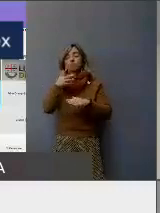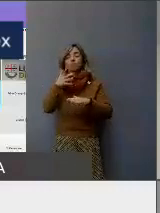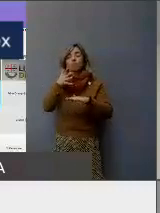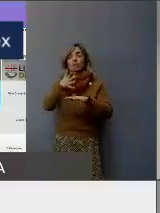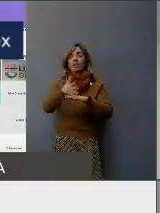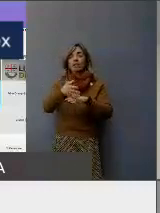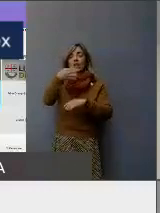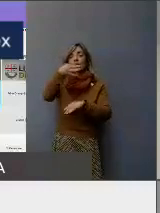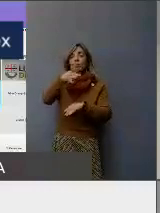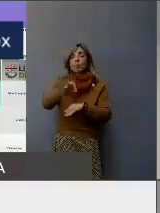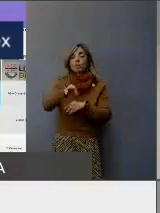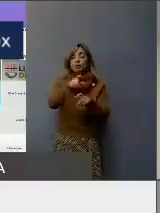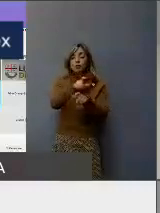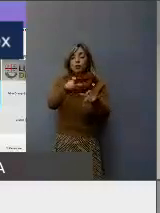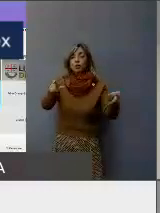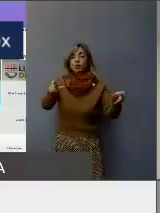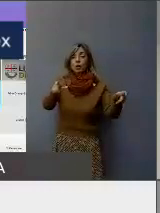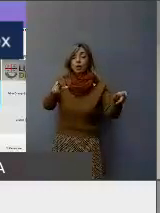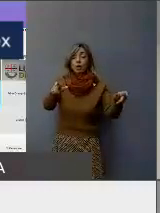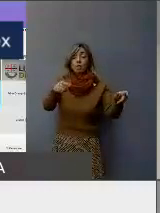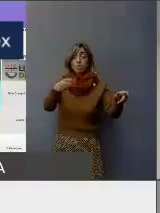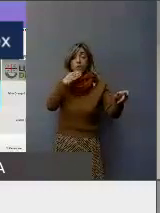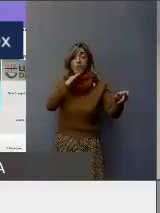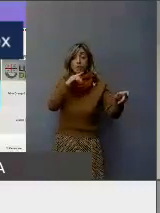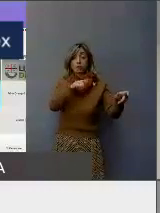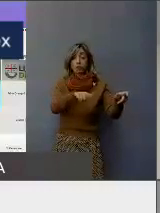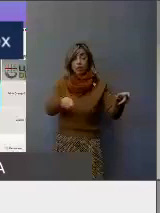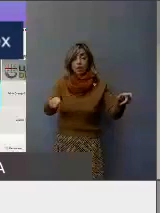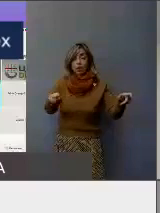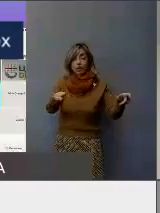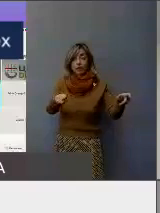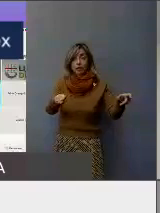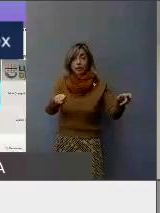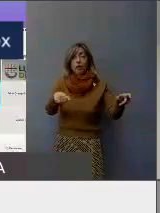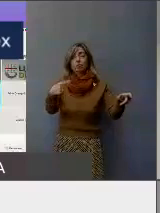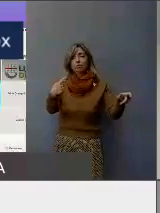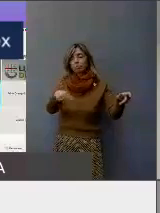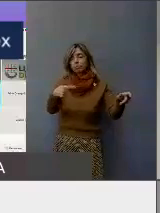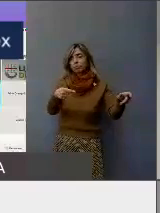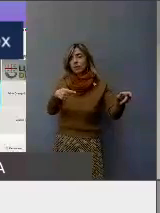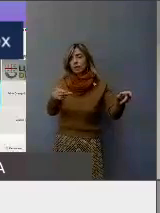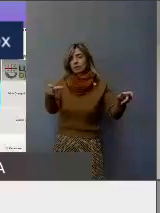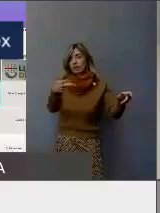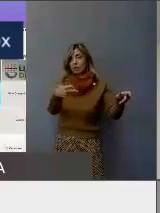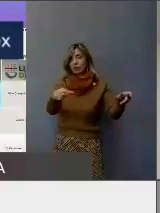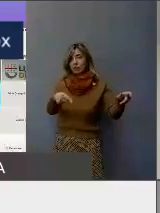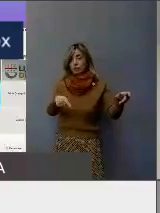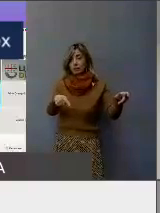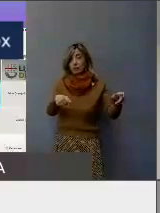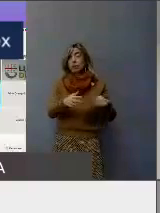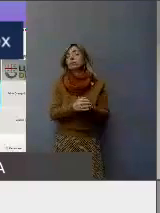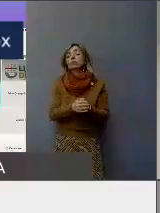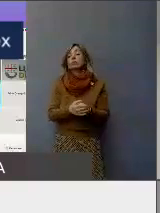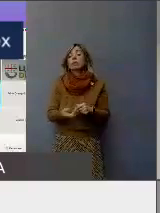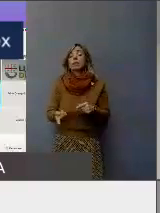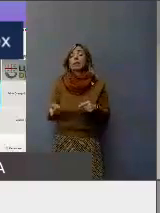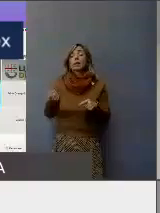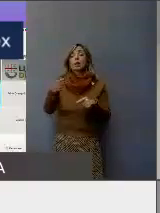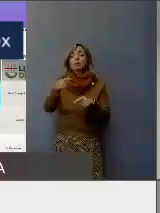platea di beneficiari delle medesime prestazioni con tre graduarne